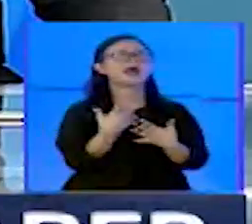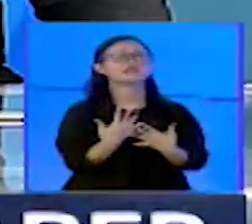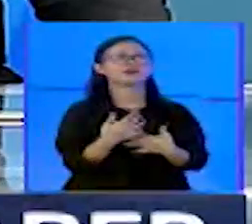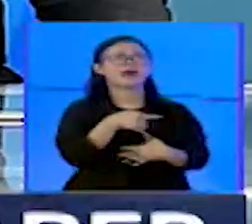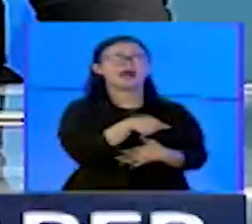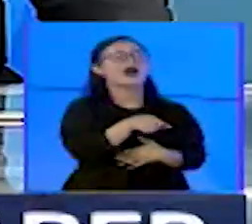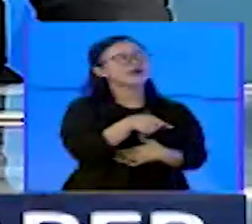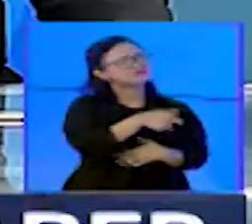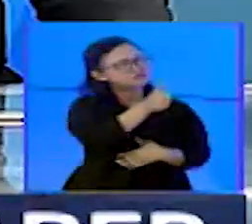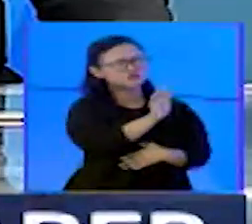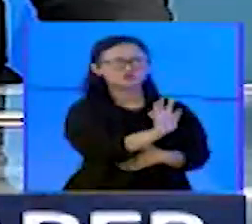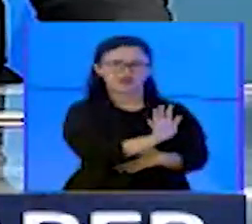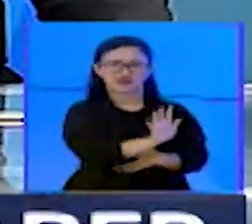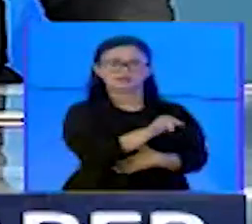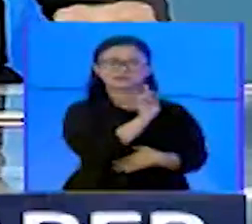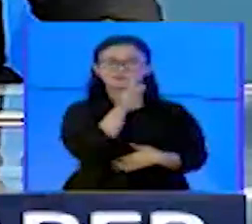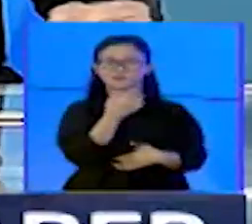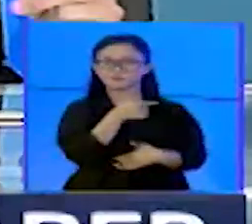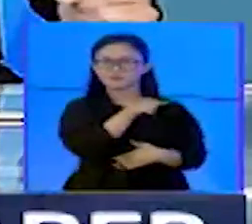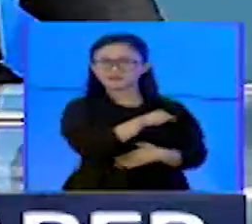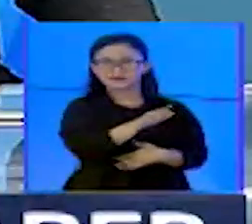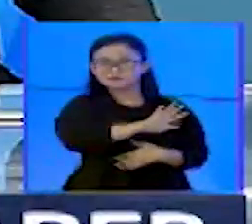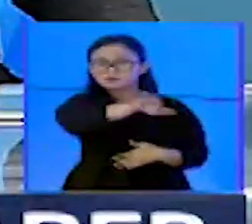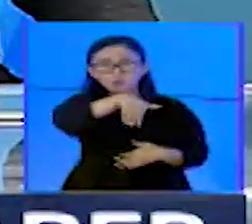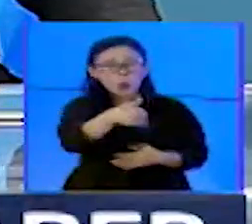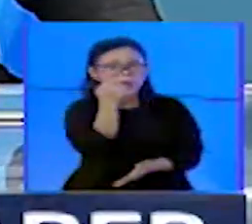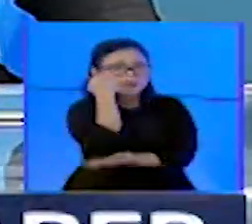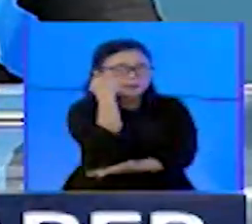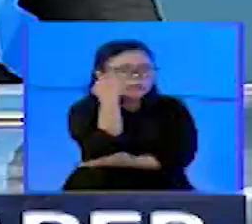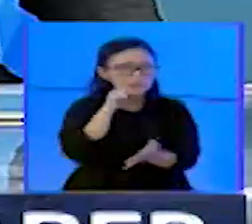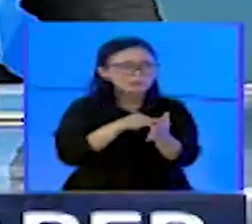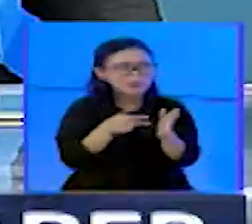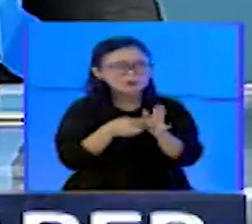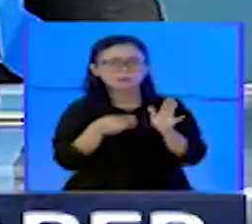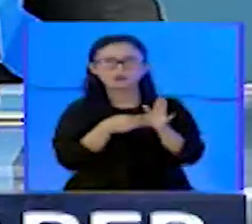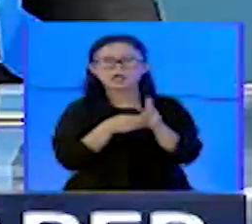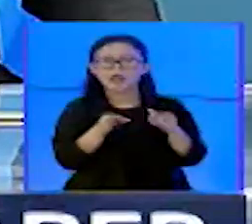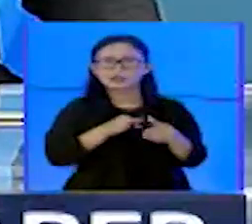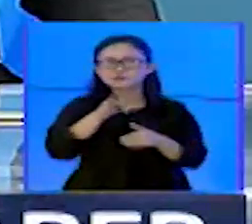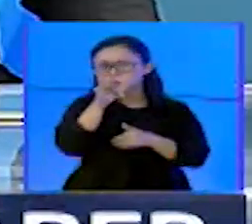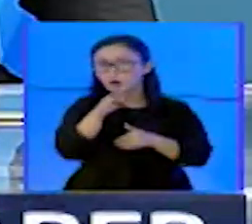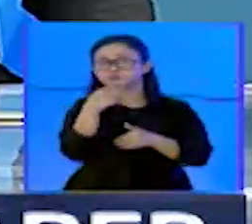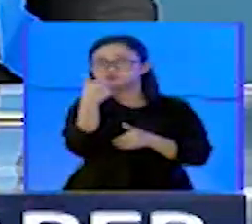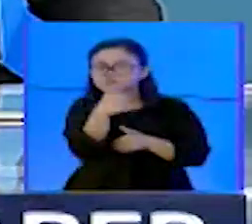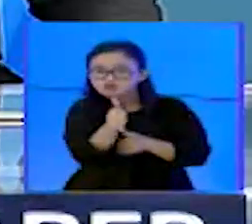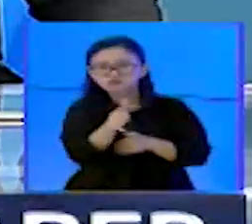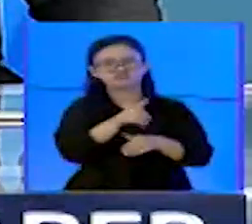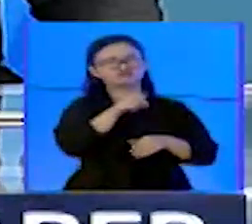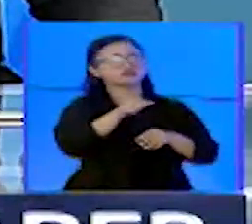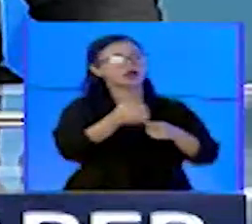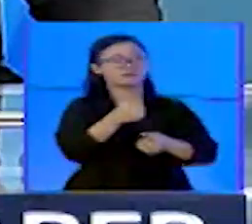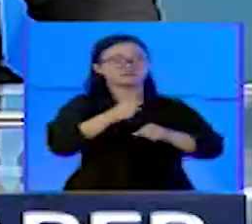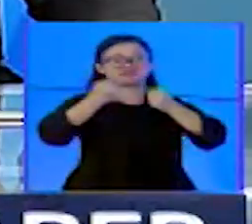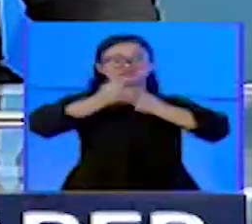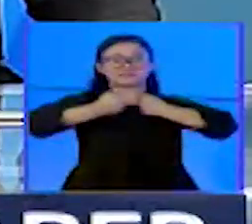poleh pelaku penusukan Reza menegaskan tidak setiap pelaku kejahatan yang dinyatakan mengidap gangguan jiwa bisa serta-merta